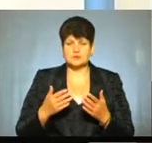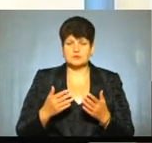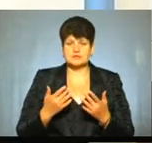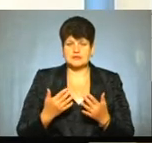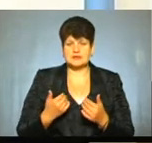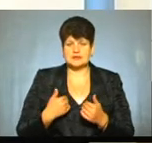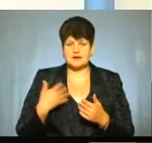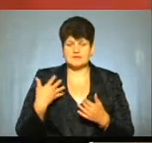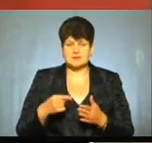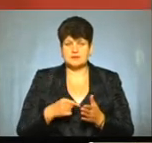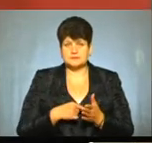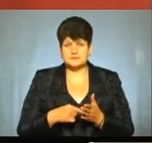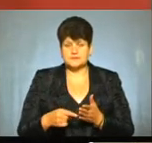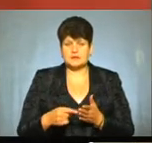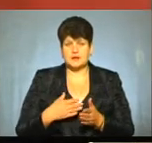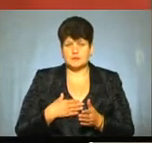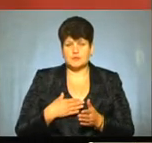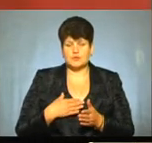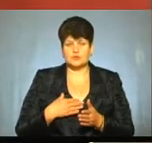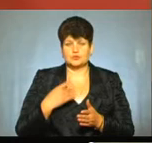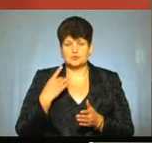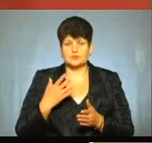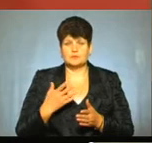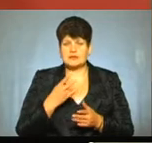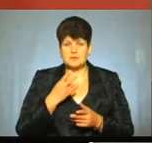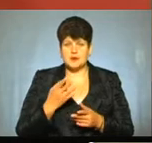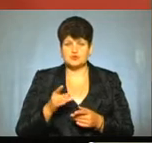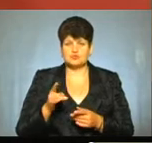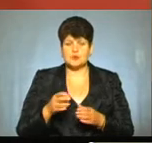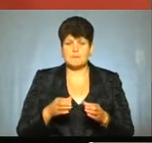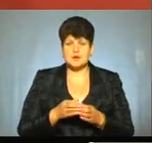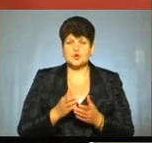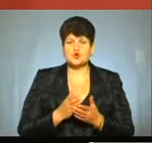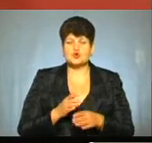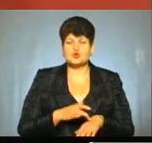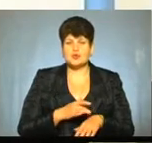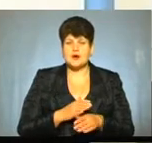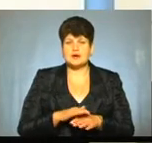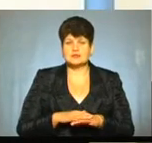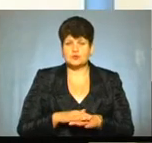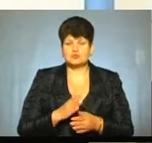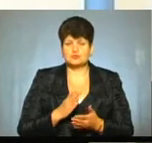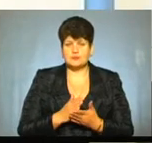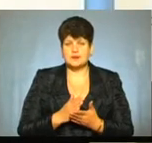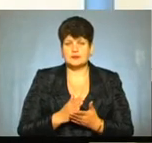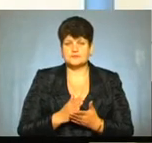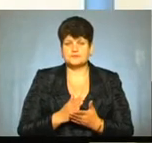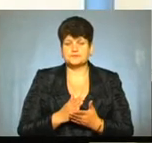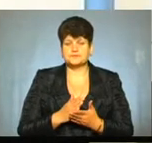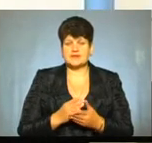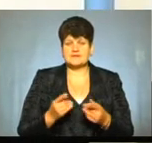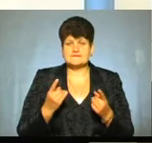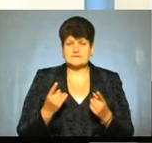оскільки, як я вже зазначав, на мою, ну, ми зараз не бачимо, щоб партія «Слуга народу» мала якусь, скажімо так, досить